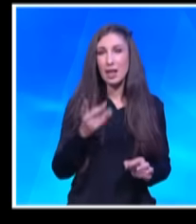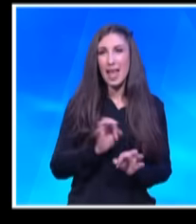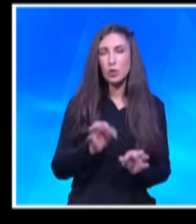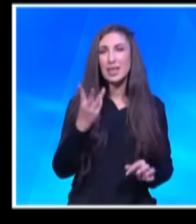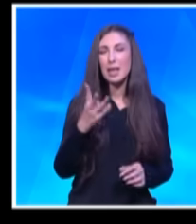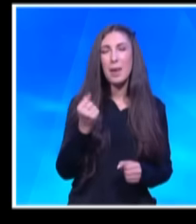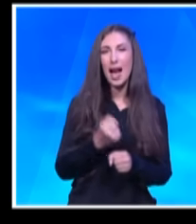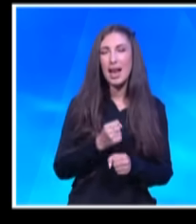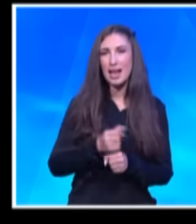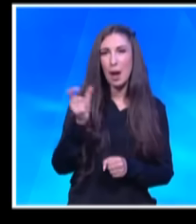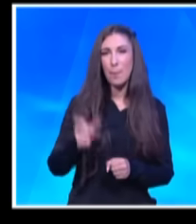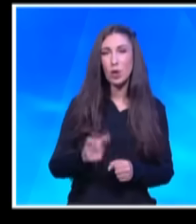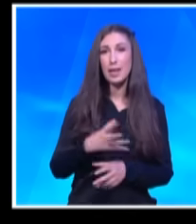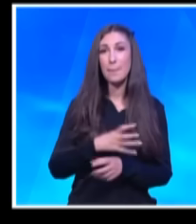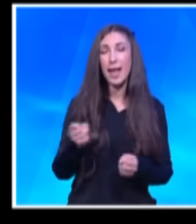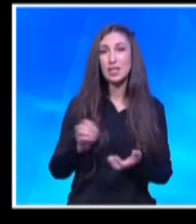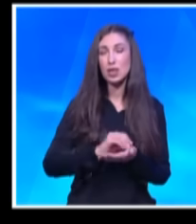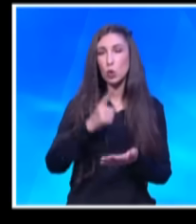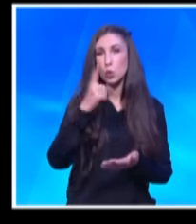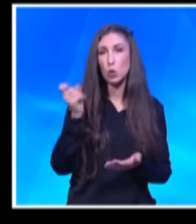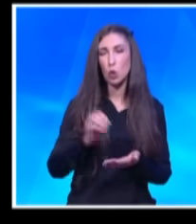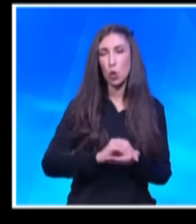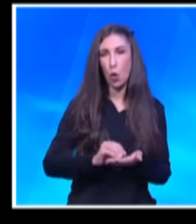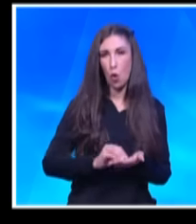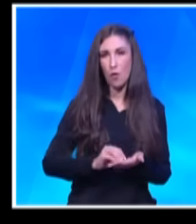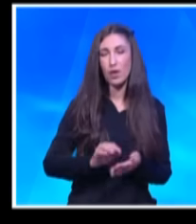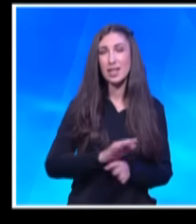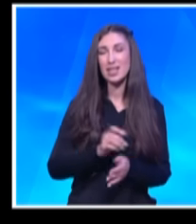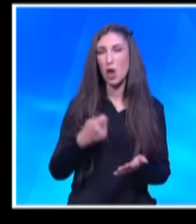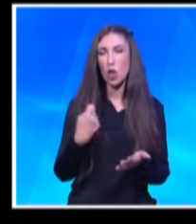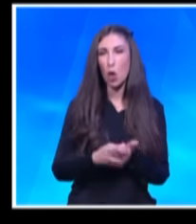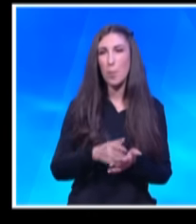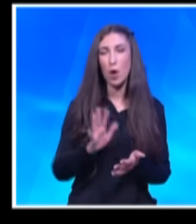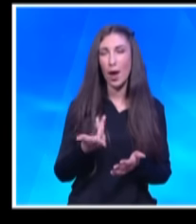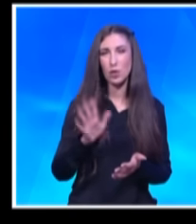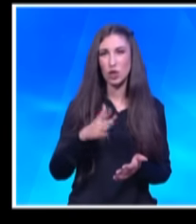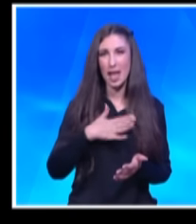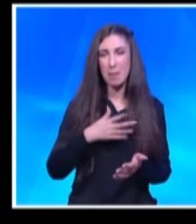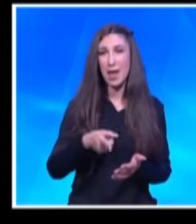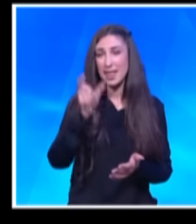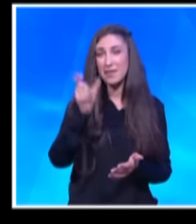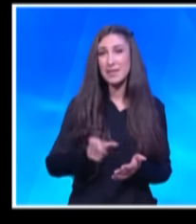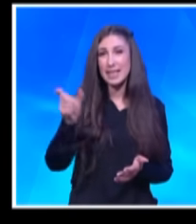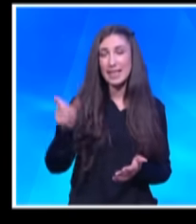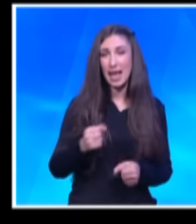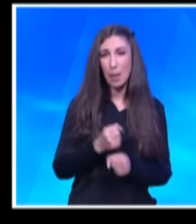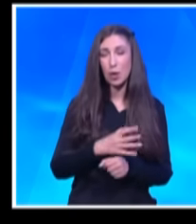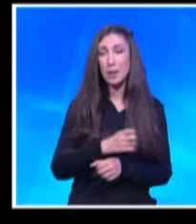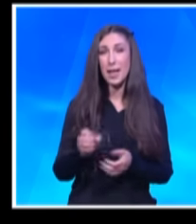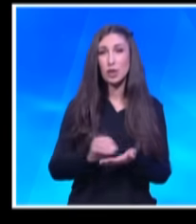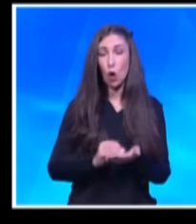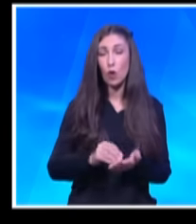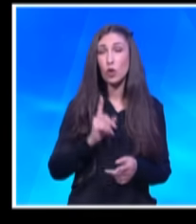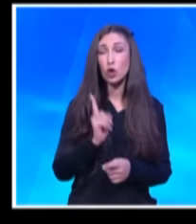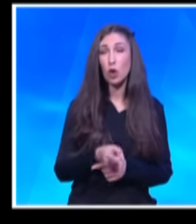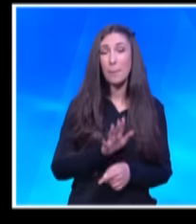от работниците са без сключени трудови договори. Санкцията, която ще бъде наложена на всеки един работник без договор, стига